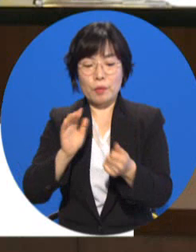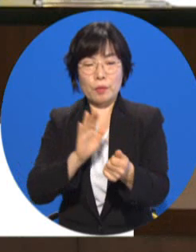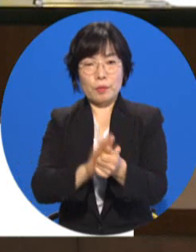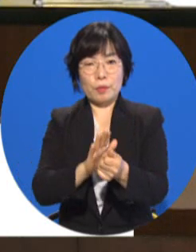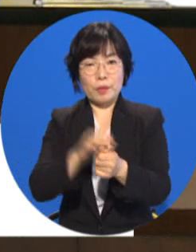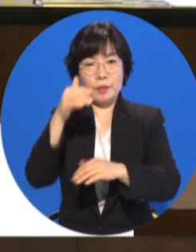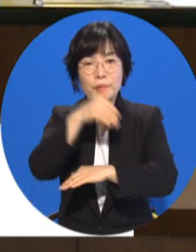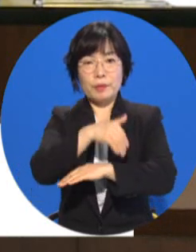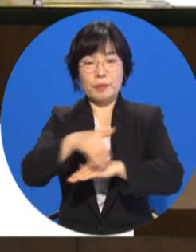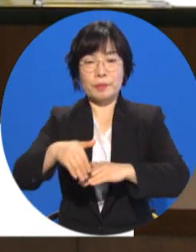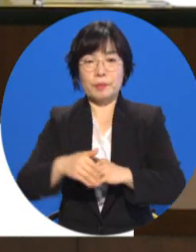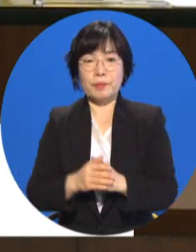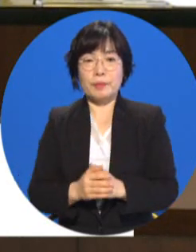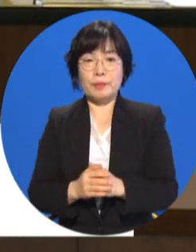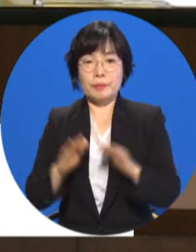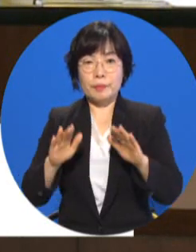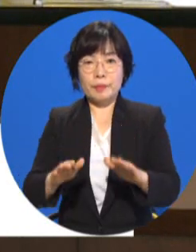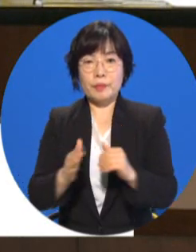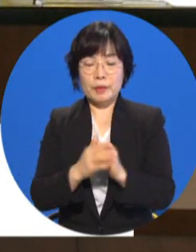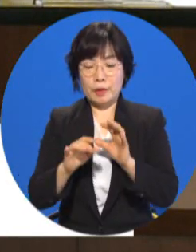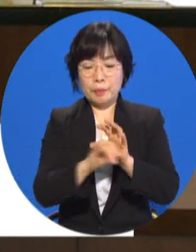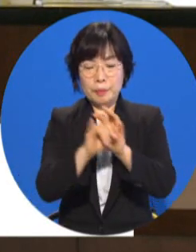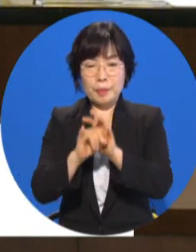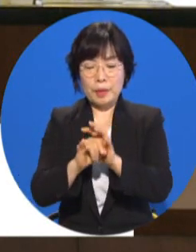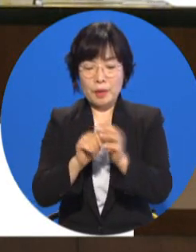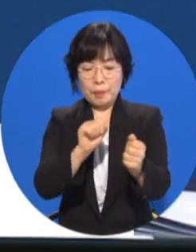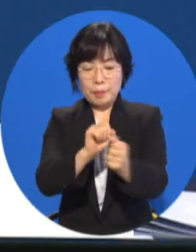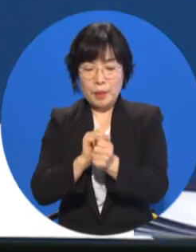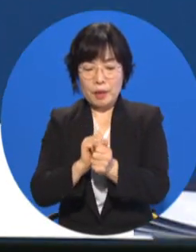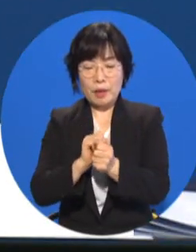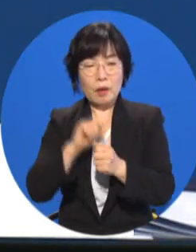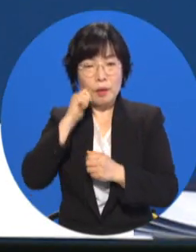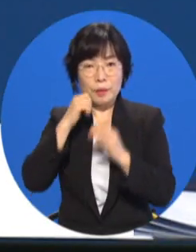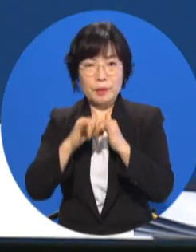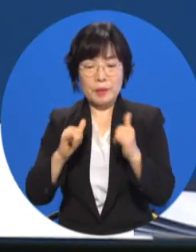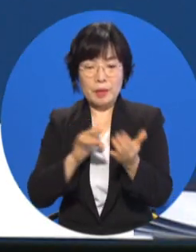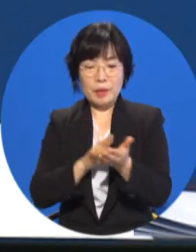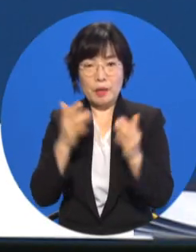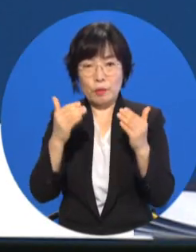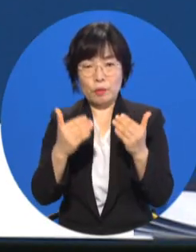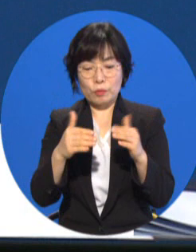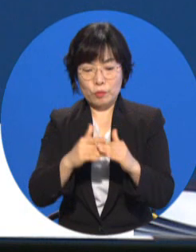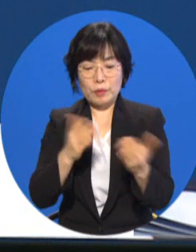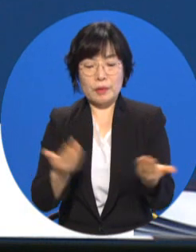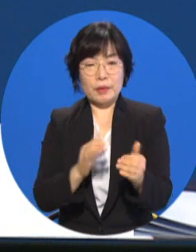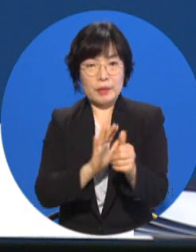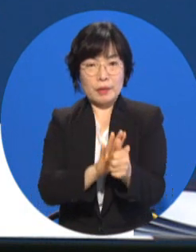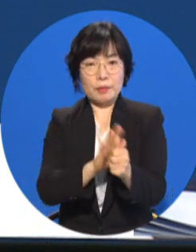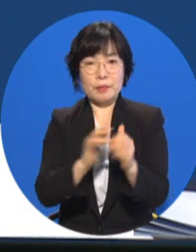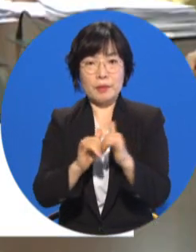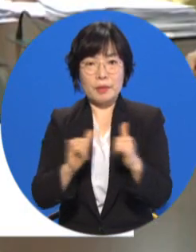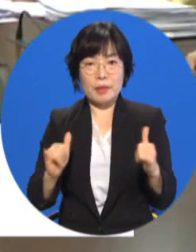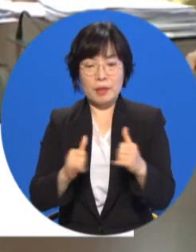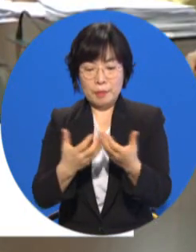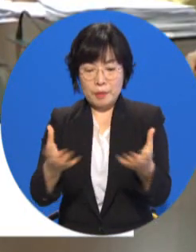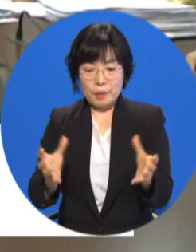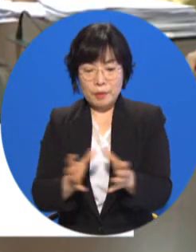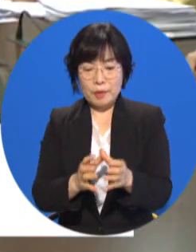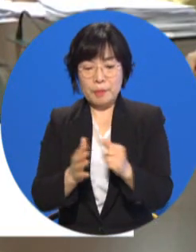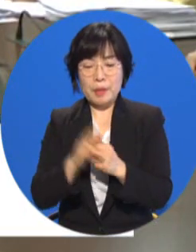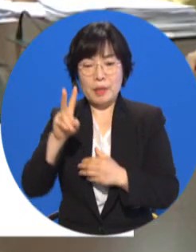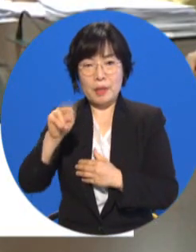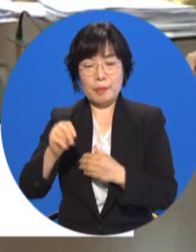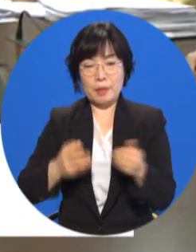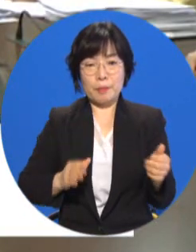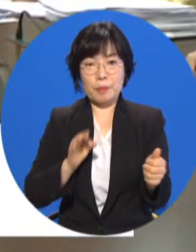지원합니다. 전라남도는 오늘 코로나19 감염 노출이 많은 약국 종사원을 위해 전남 약사회에 마스크